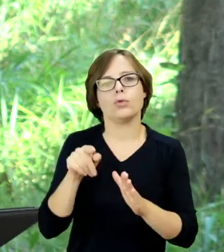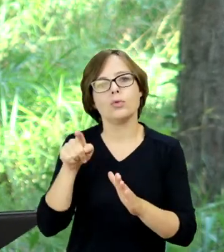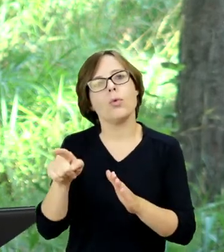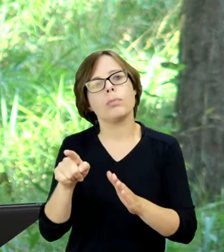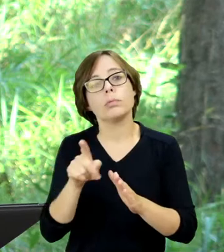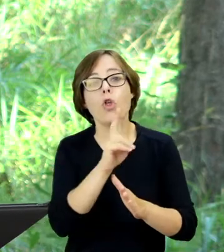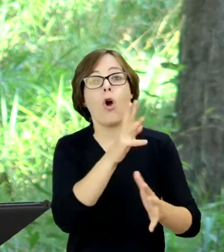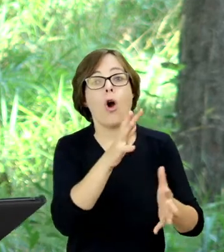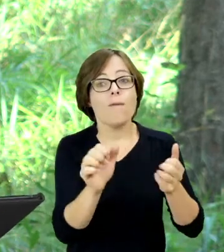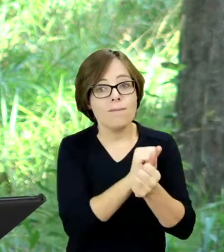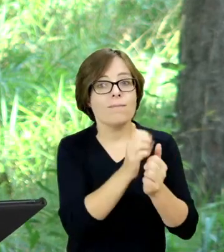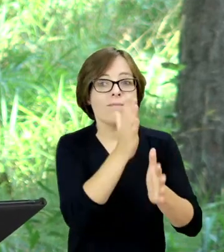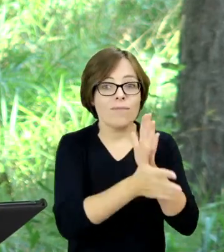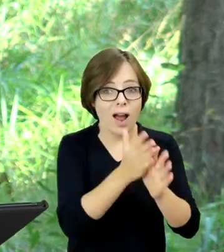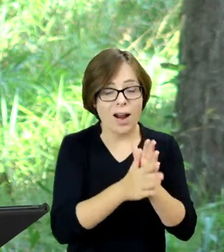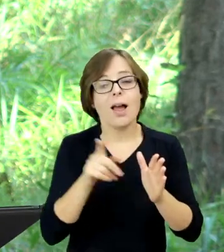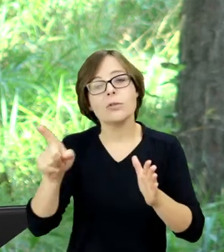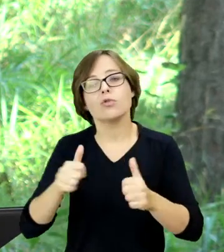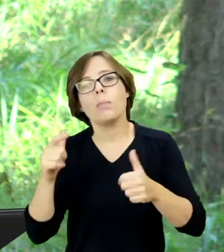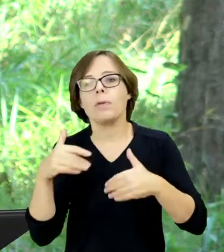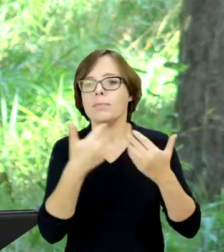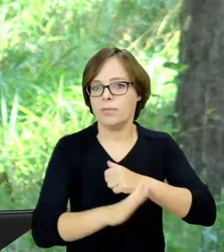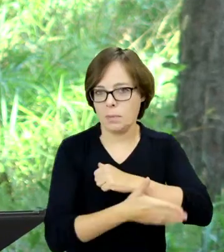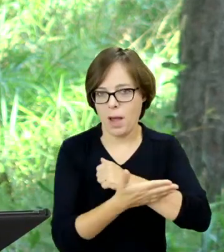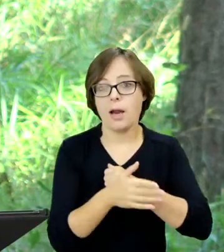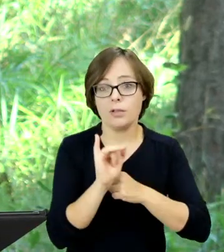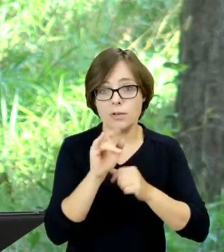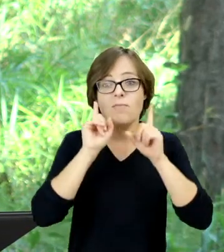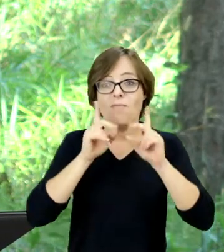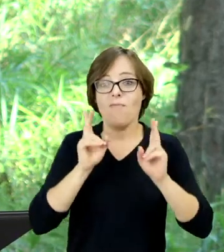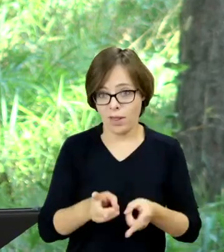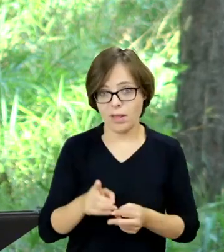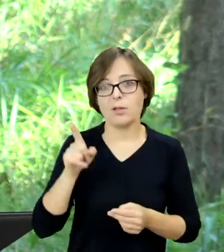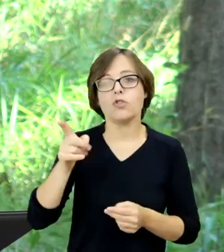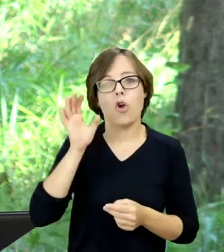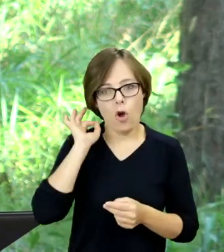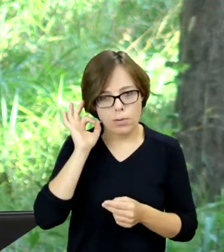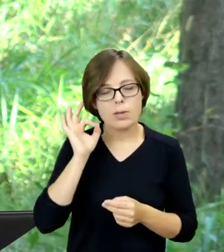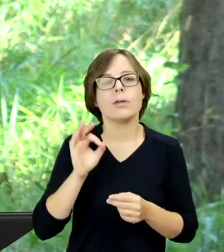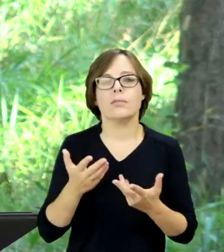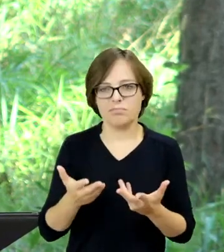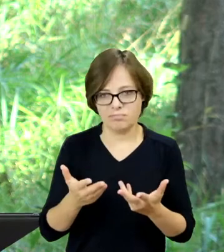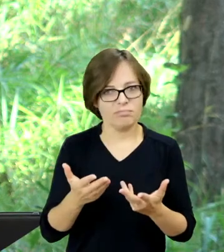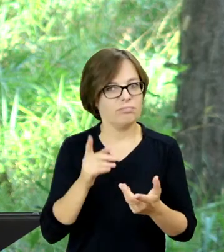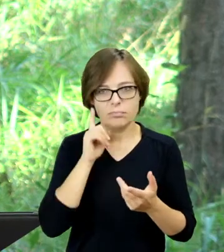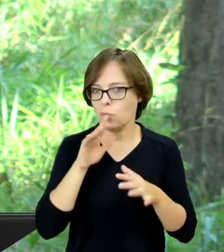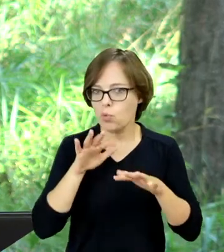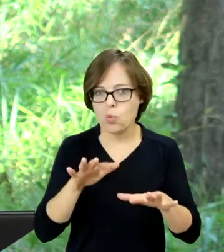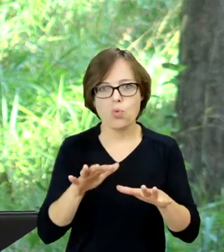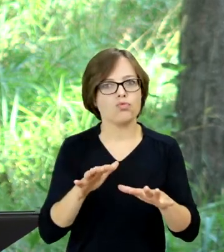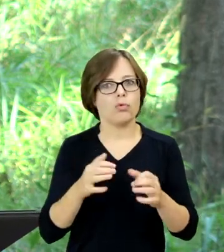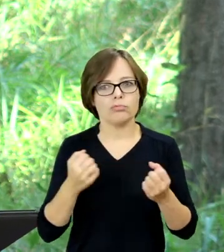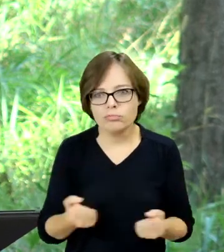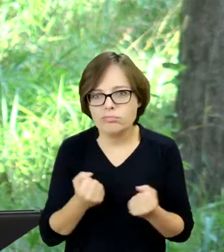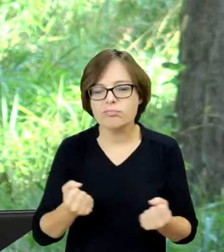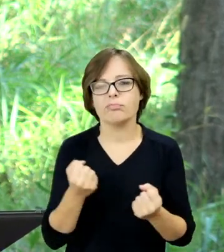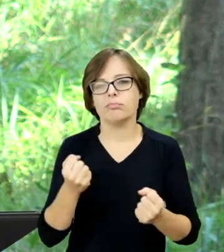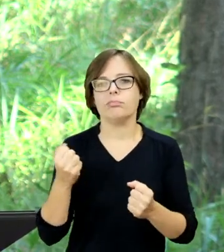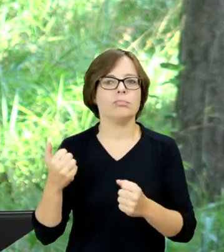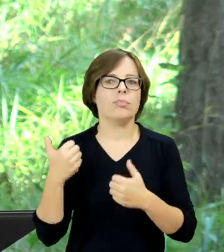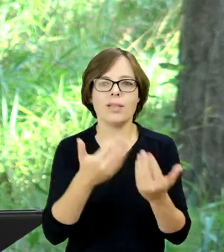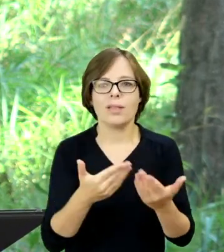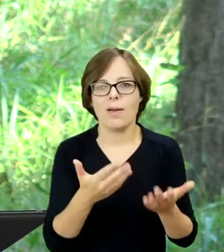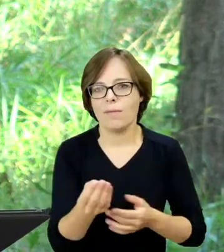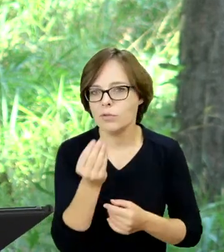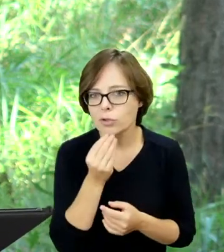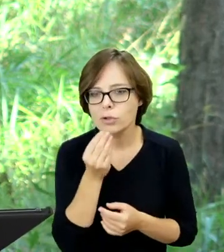I rzeczywiście to się stało. Kobiety zaangażowały się ogromnie i dostarczały oczywiście